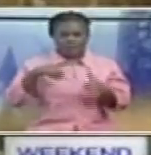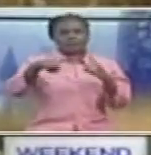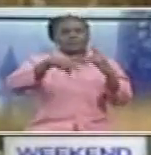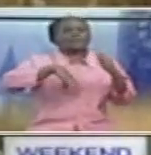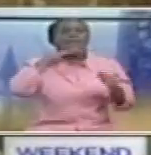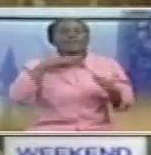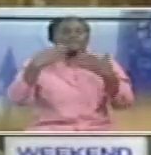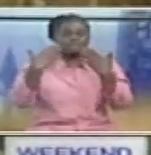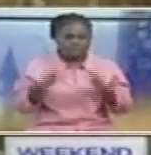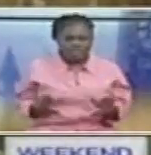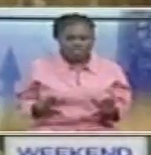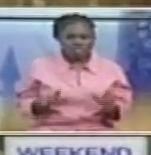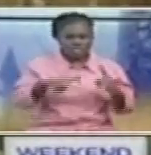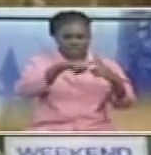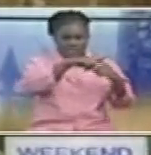amekufa, wamemuua.